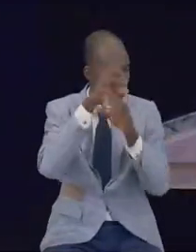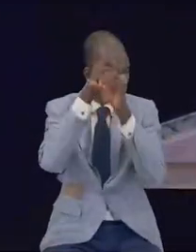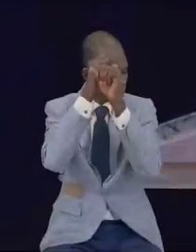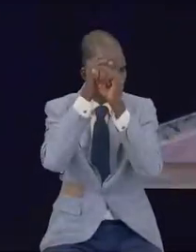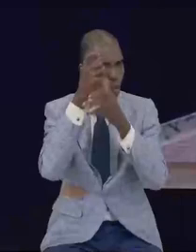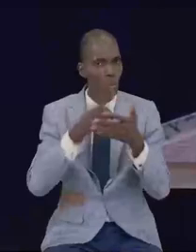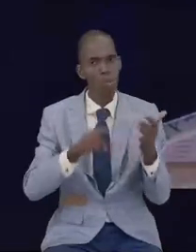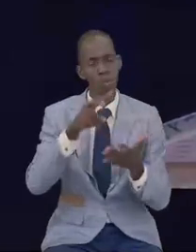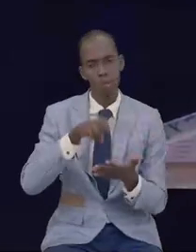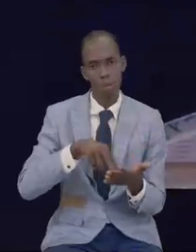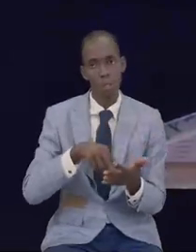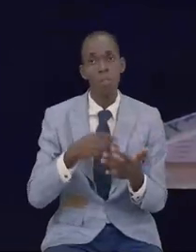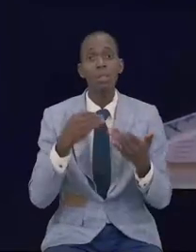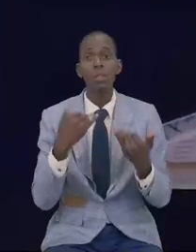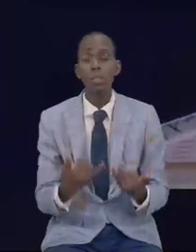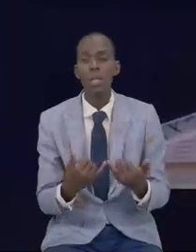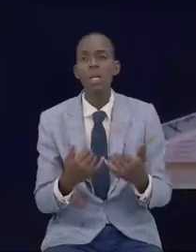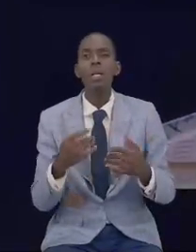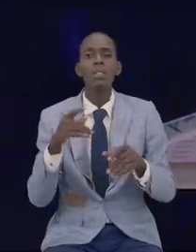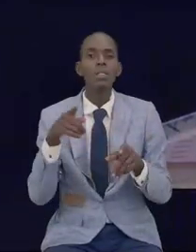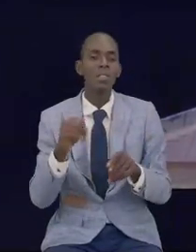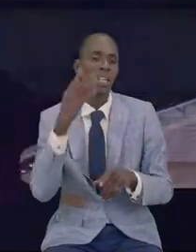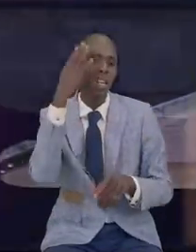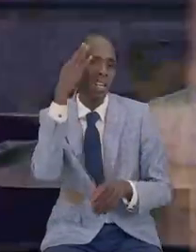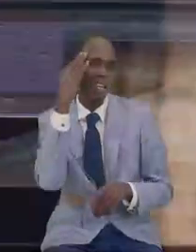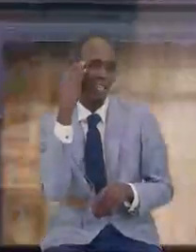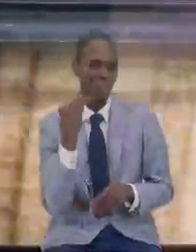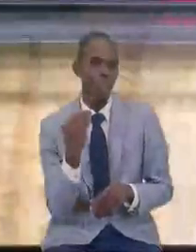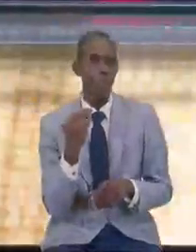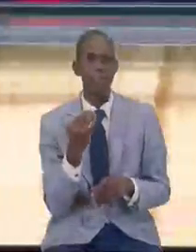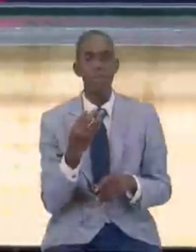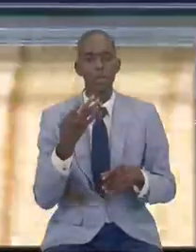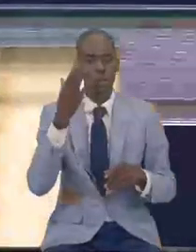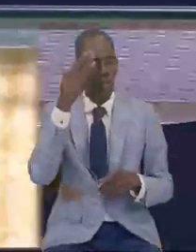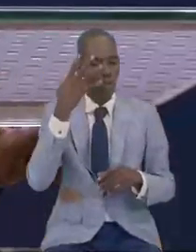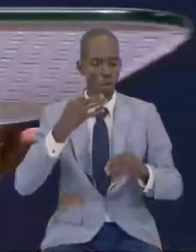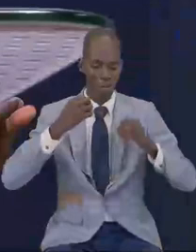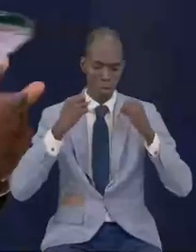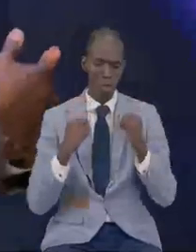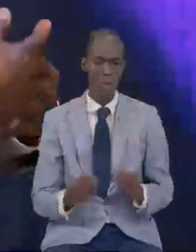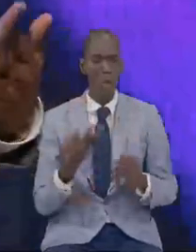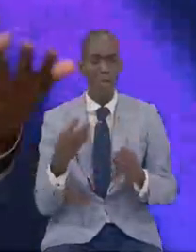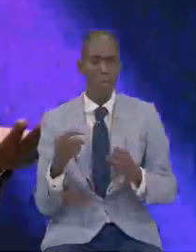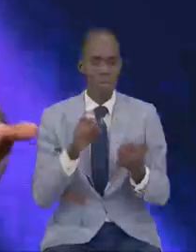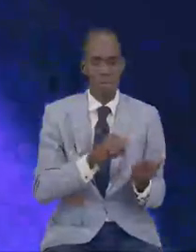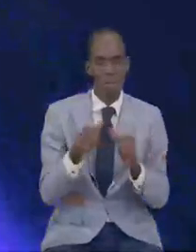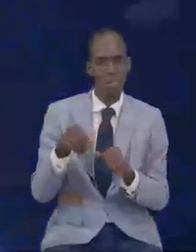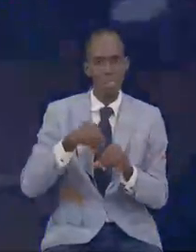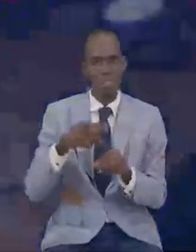et se rappeler ce qu'on a lu. Mais nous parlons de la connaissance par expérience. La puissance, le baptême dans le